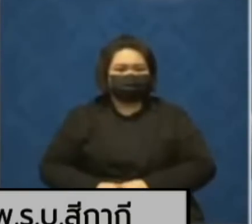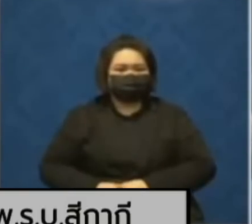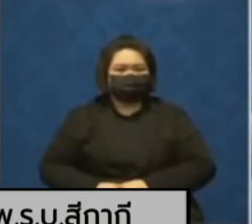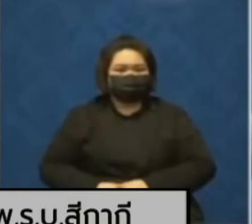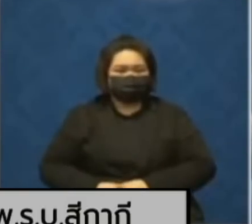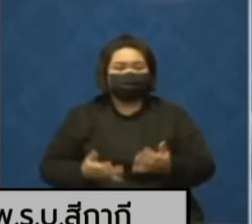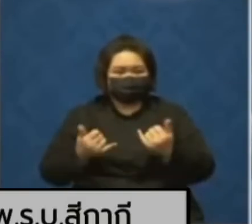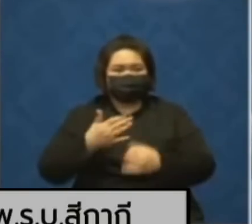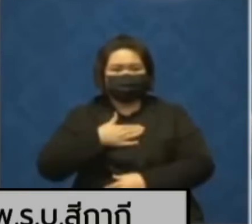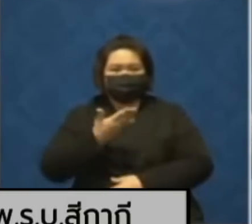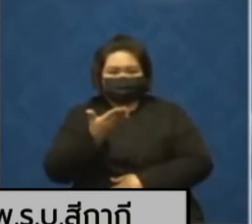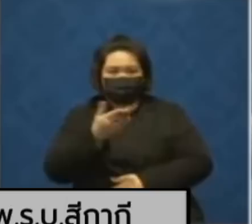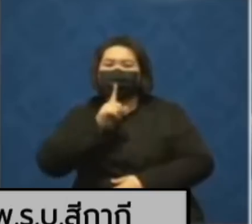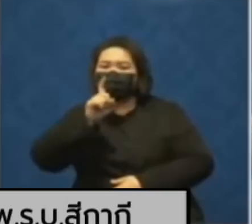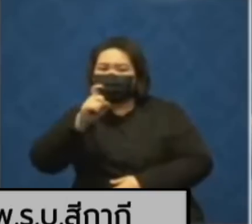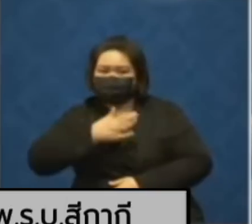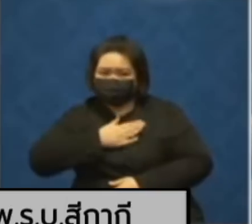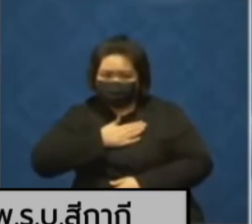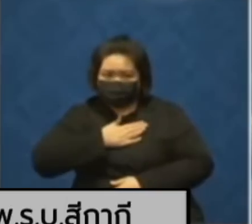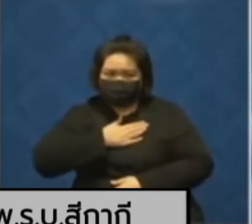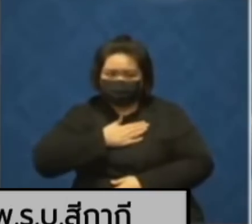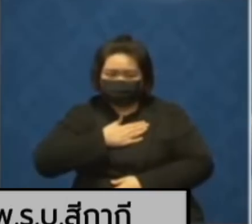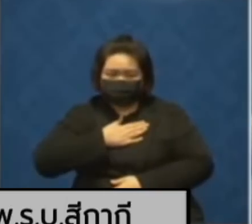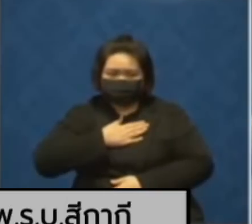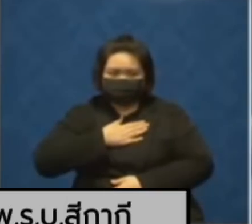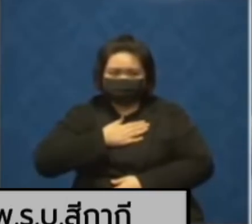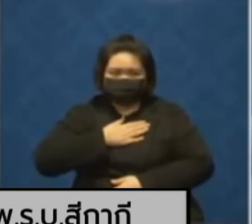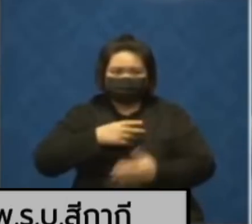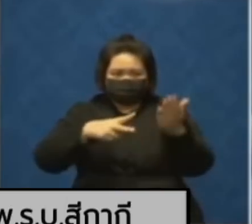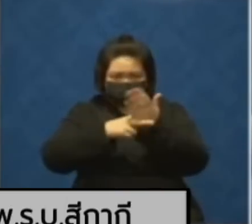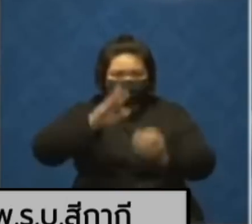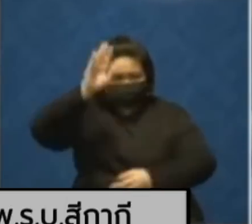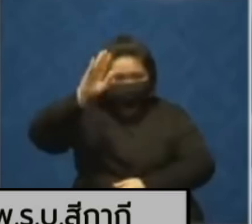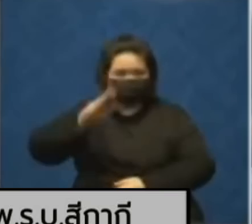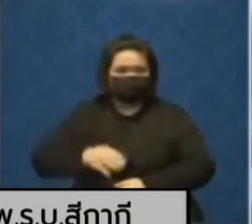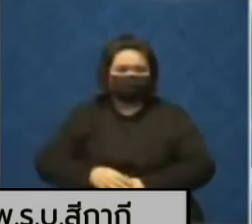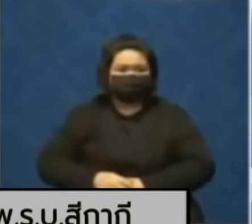เพรฉนั้ขวริยาดทวคถผมครั คือเรื่องที่เกี่ถ้าต